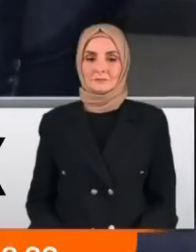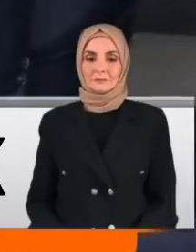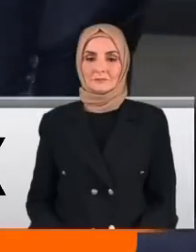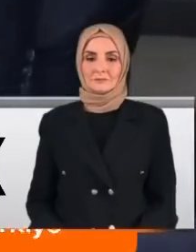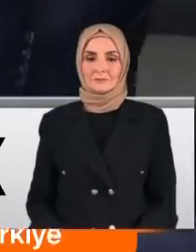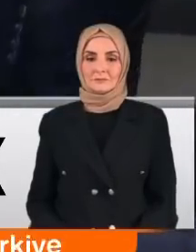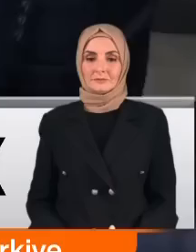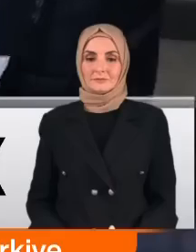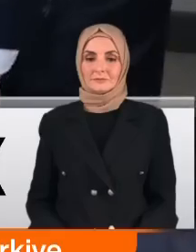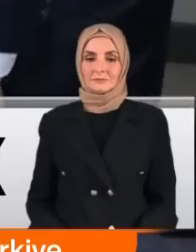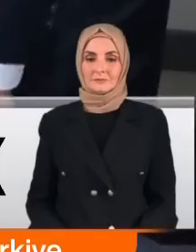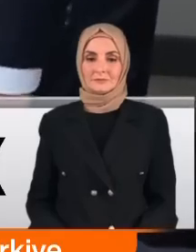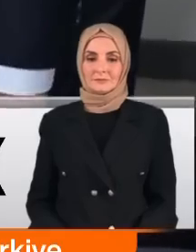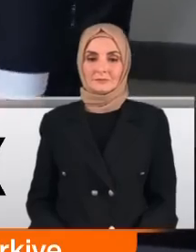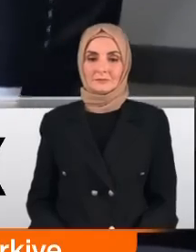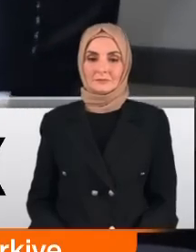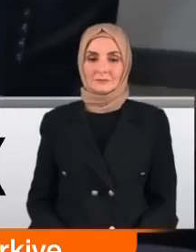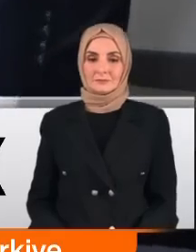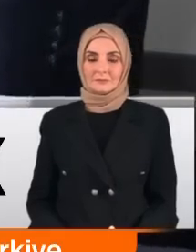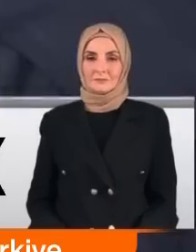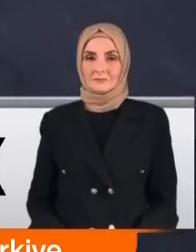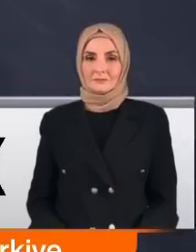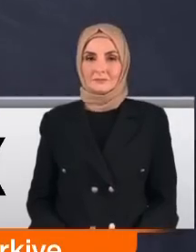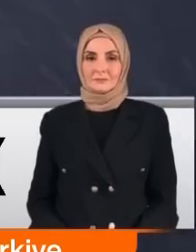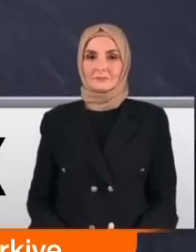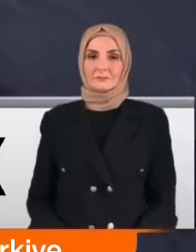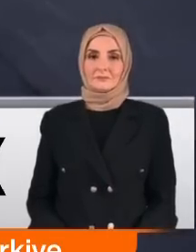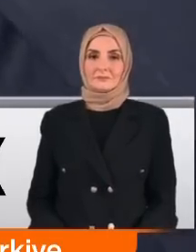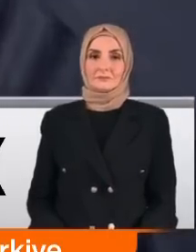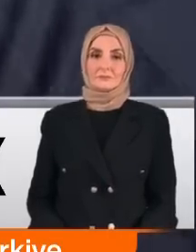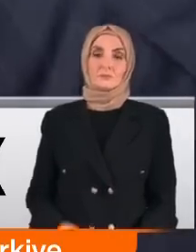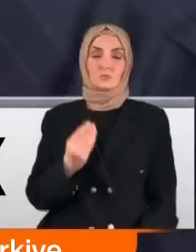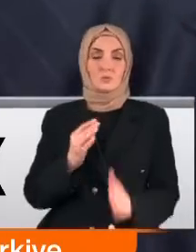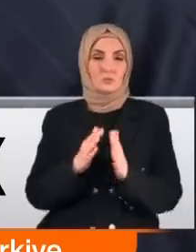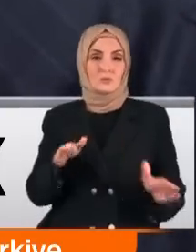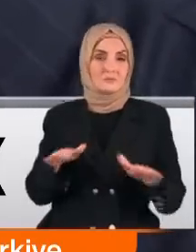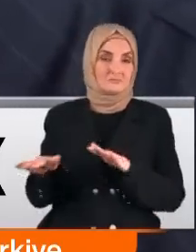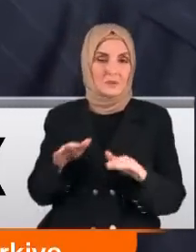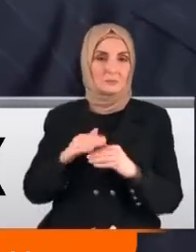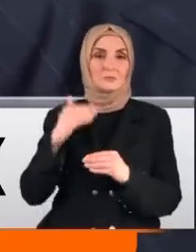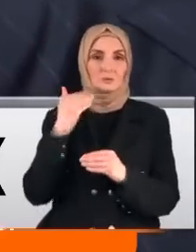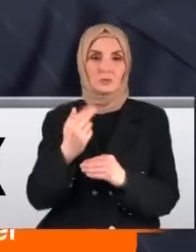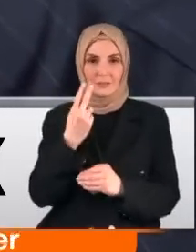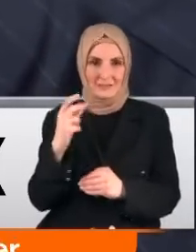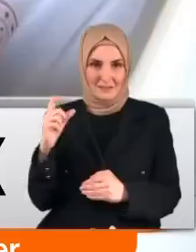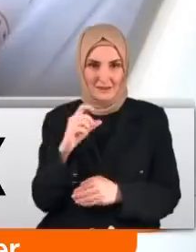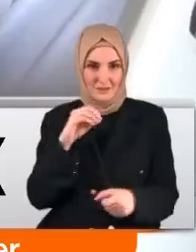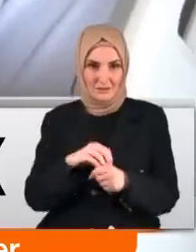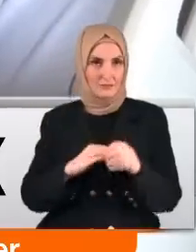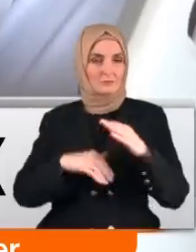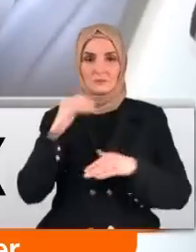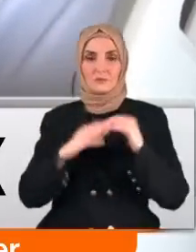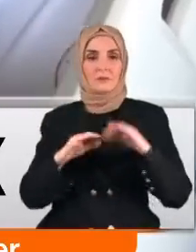Devlet annesi diyor. Demir takıldı hocam. Evet, demir takılmış. Asrın felaketinin ardından 2 ayda inşa edilen Defne